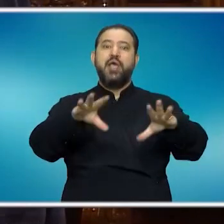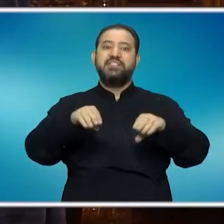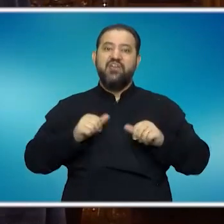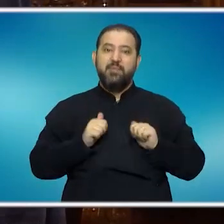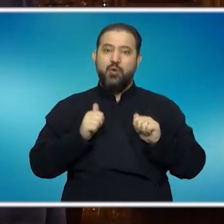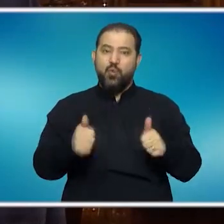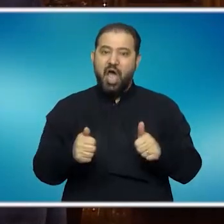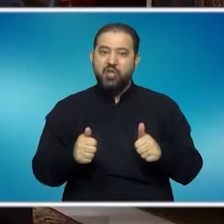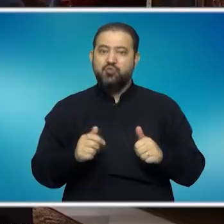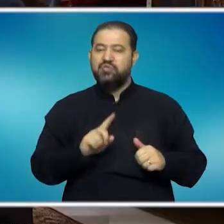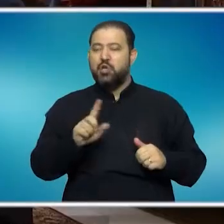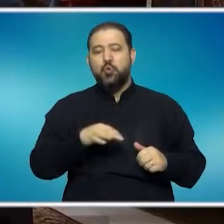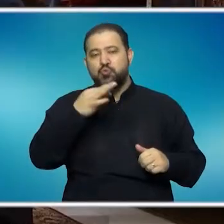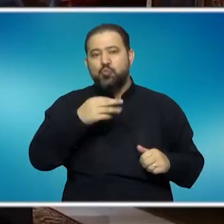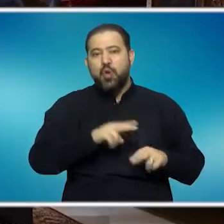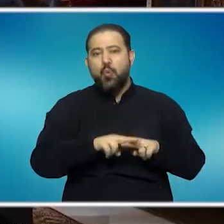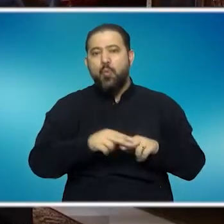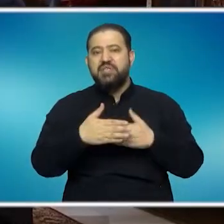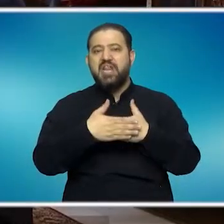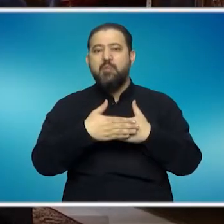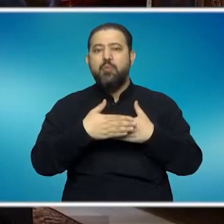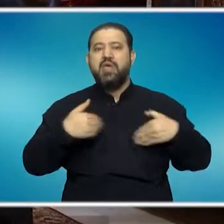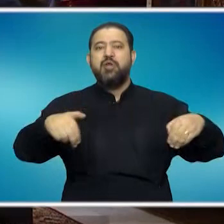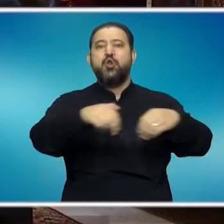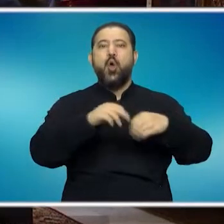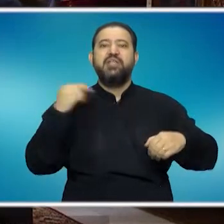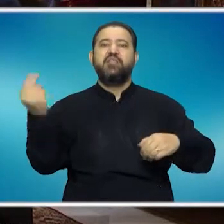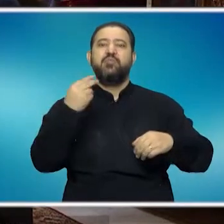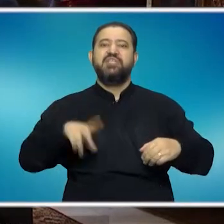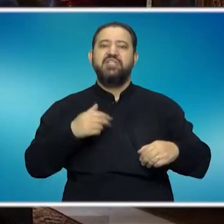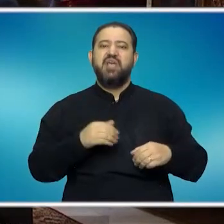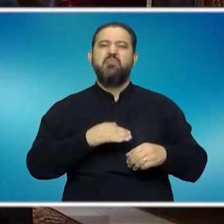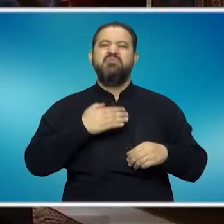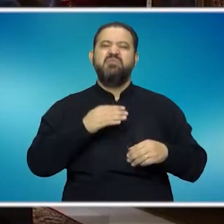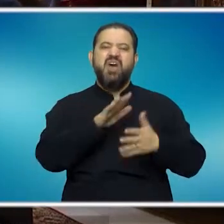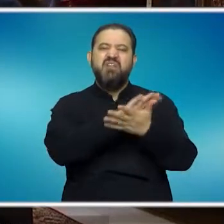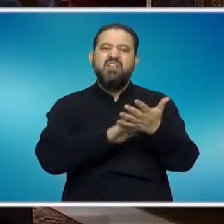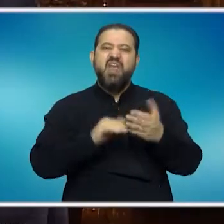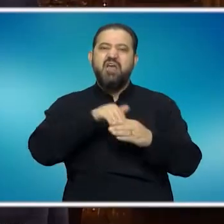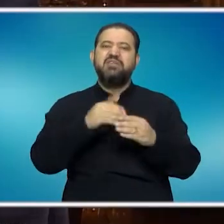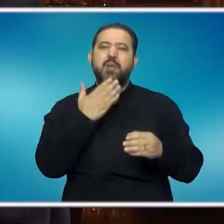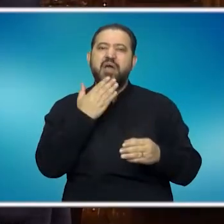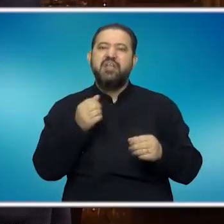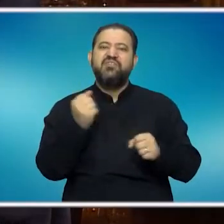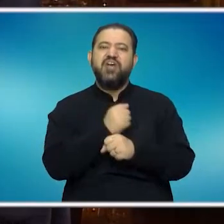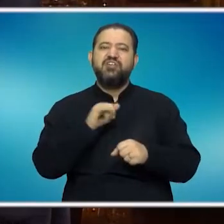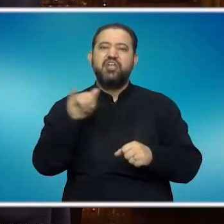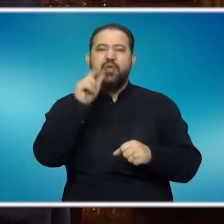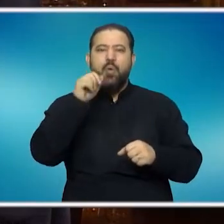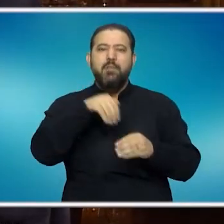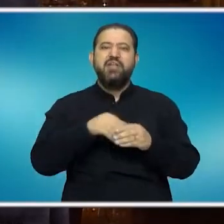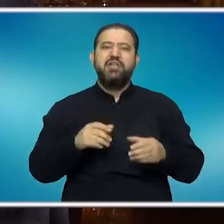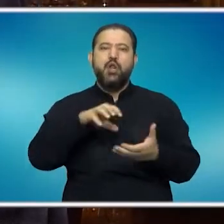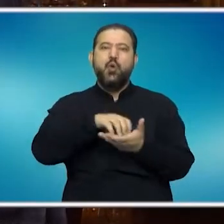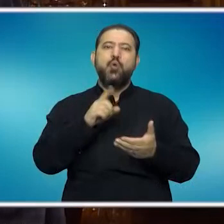avem curaj, să nu ne deznădăjnuim, să spunem cum să ne apropiem noi de Dumnezeu, suntem plini de păcate. Atunci facem ca cei din Cana